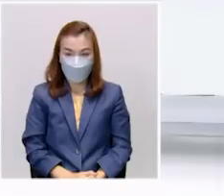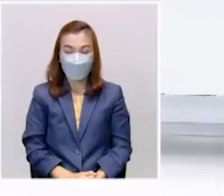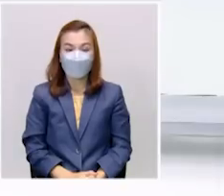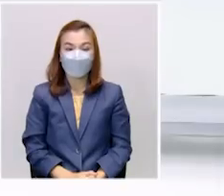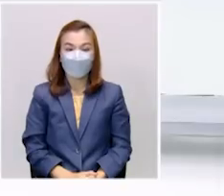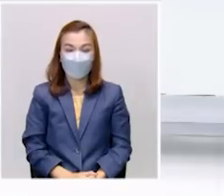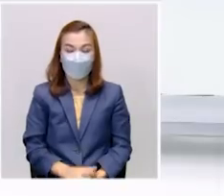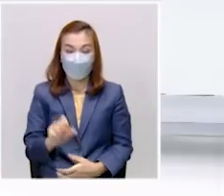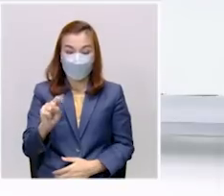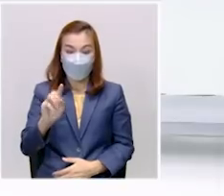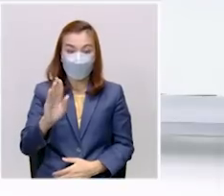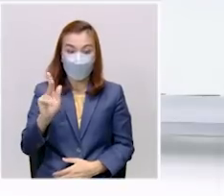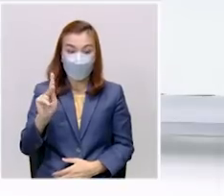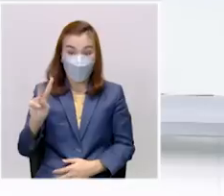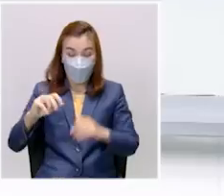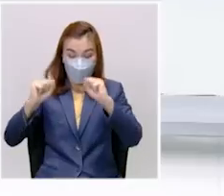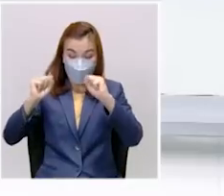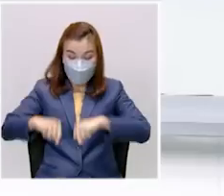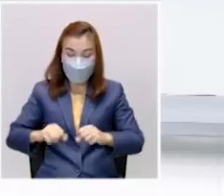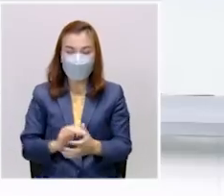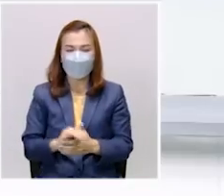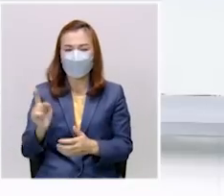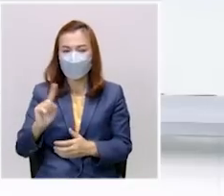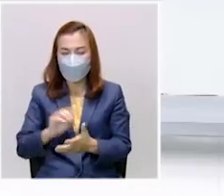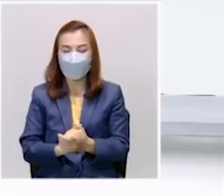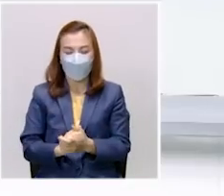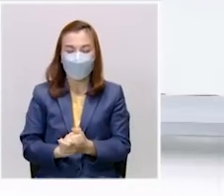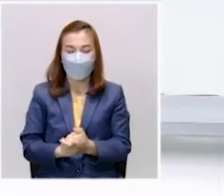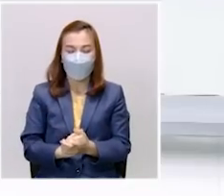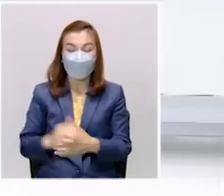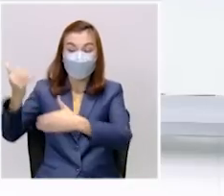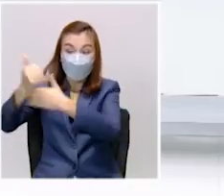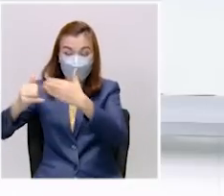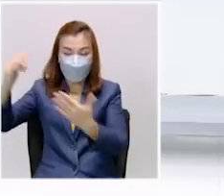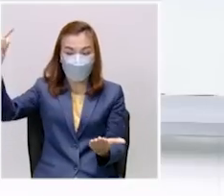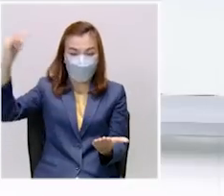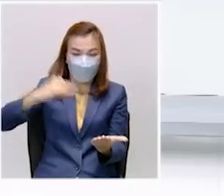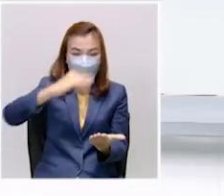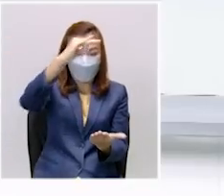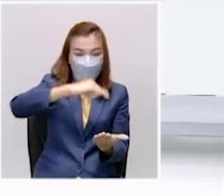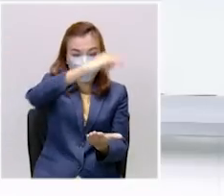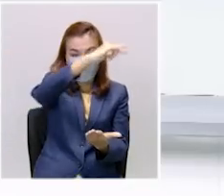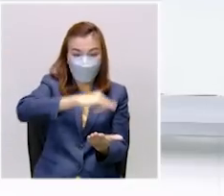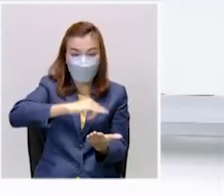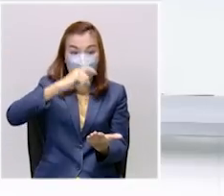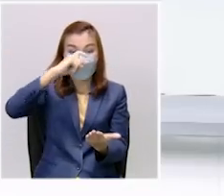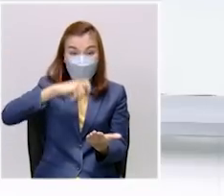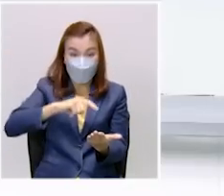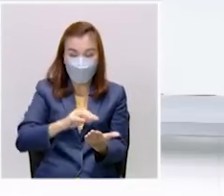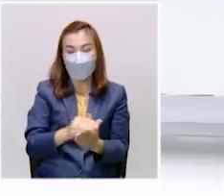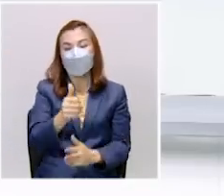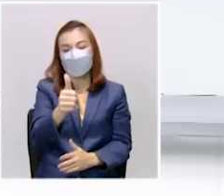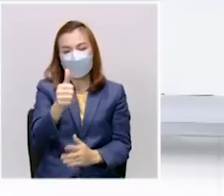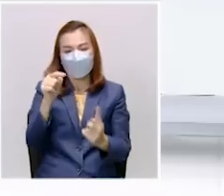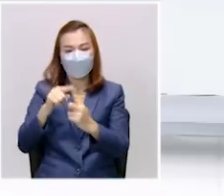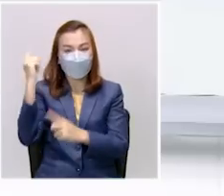โดยหลังจากที่ทางศบค.นะคะมีมติในการผ่อนคลายการเข้าประเทศไทยนะคะแน่นอนว่าจะส่งผลดีต่อการท่องเที่ยวเพราะว่าไ